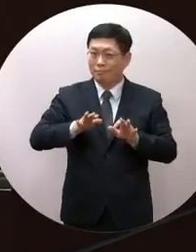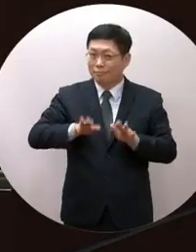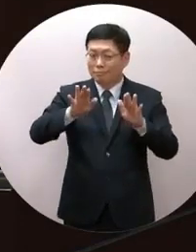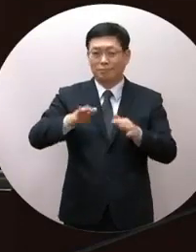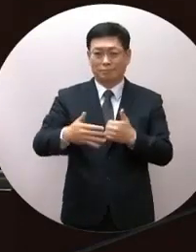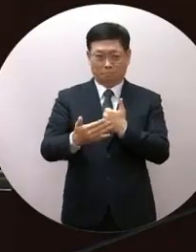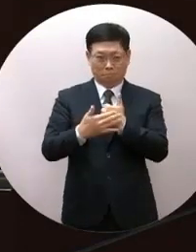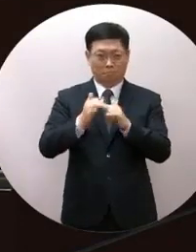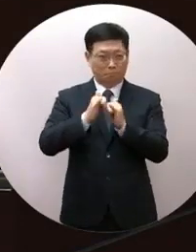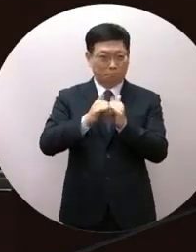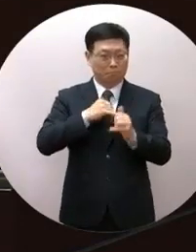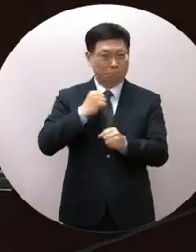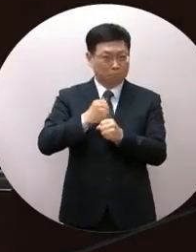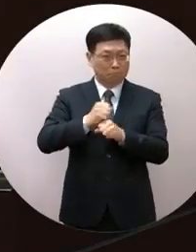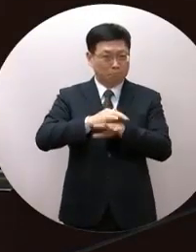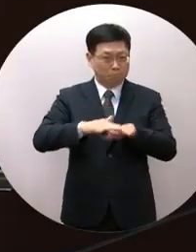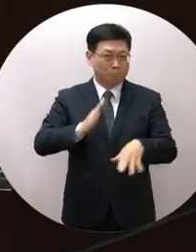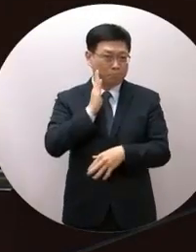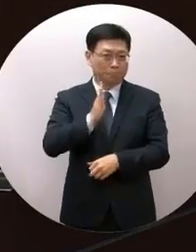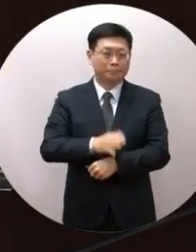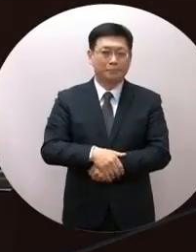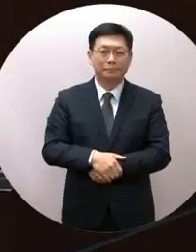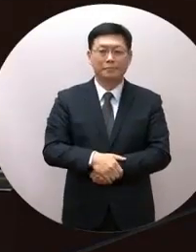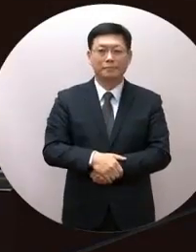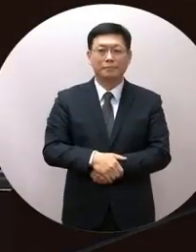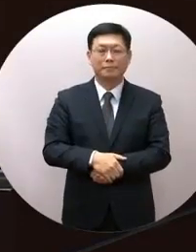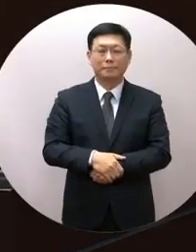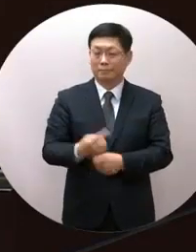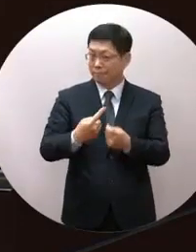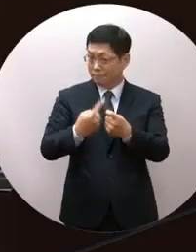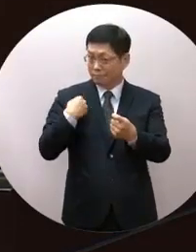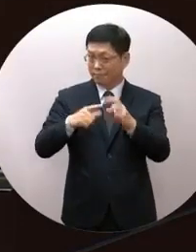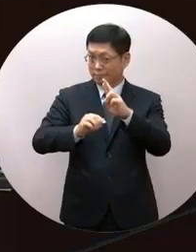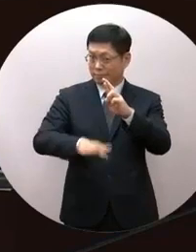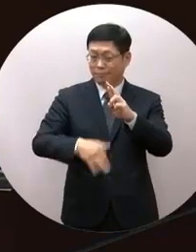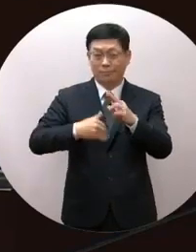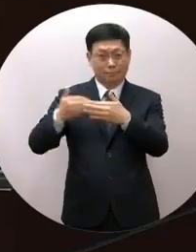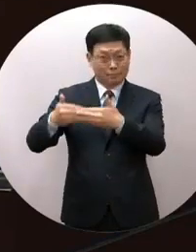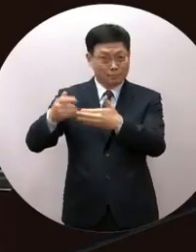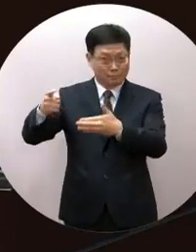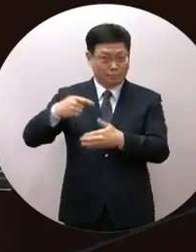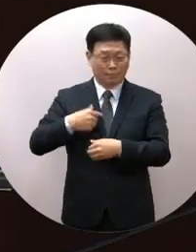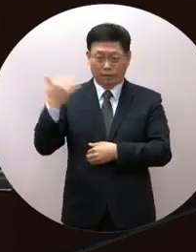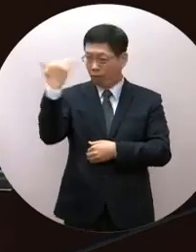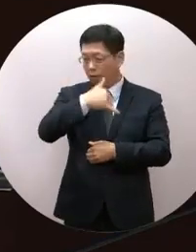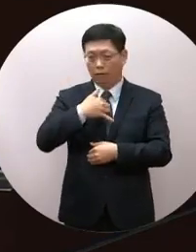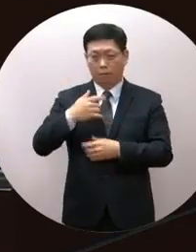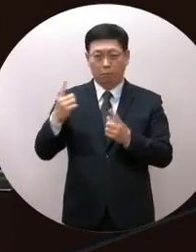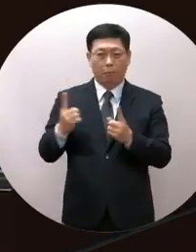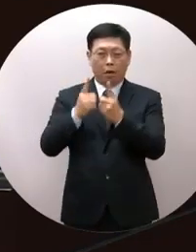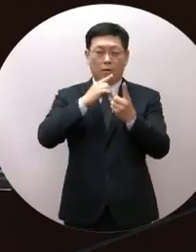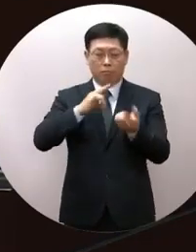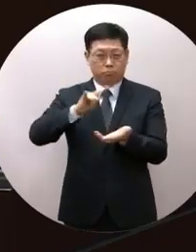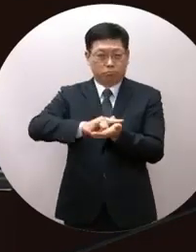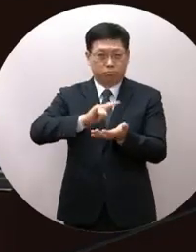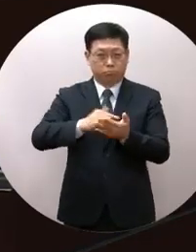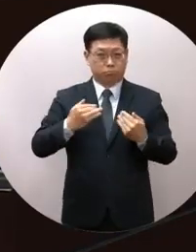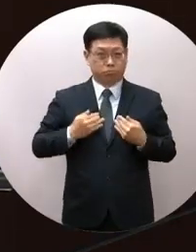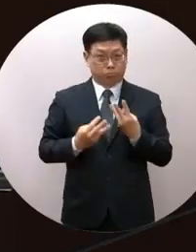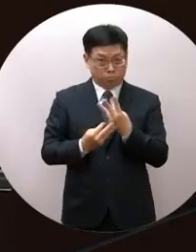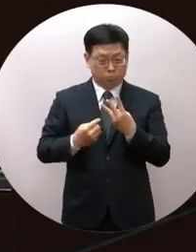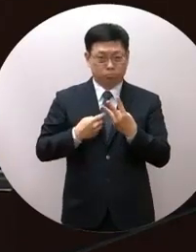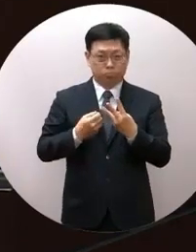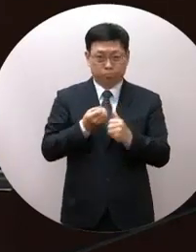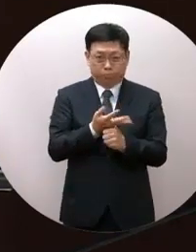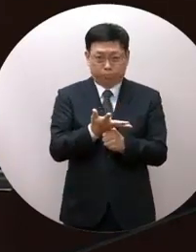国人安居乐业。去年底，中国武汉出现不明肺炎病例后，